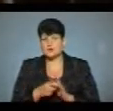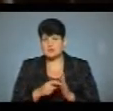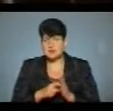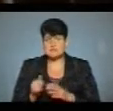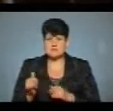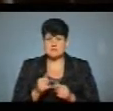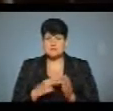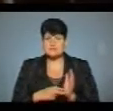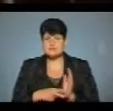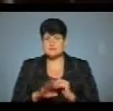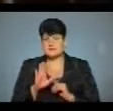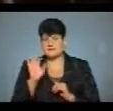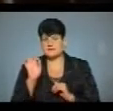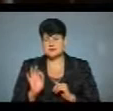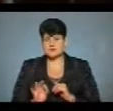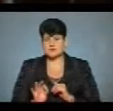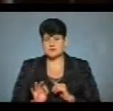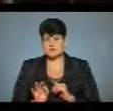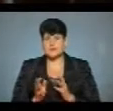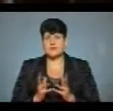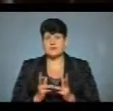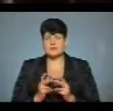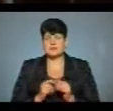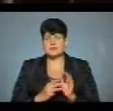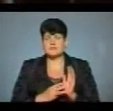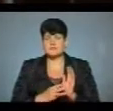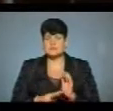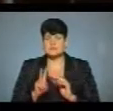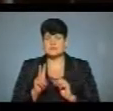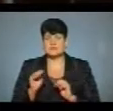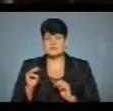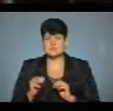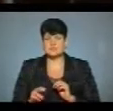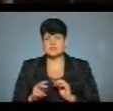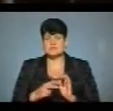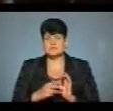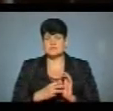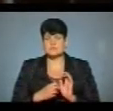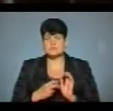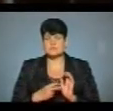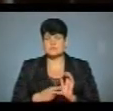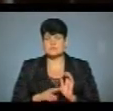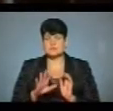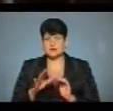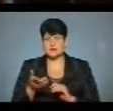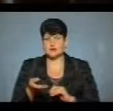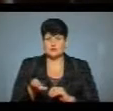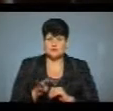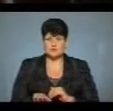забезпечені 75%, а кількість 82 875 примірників.